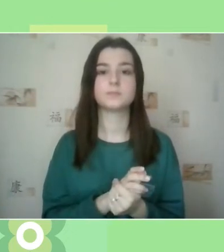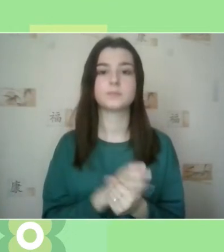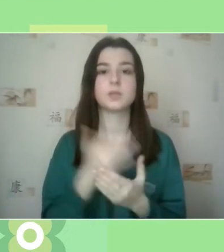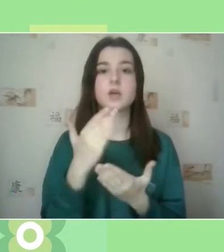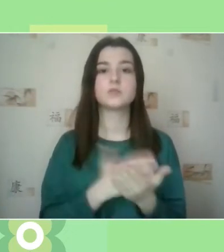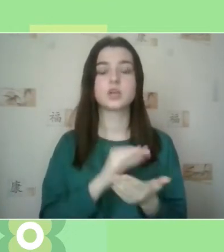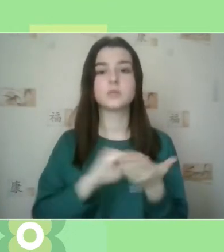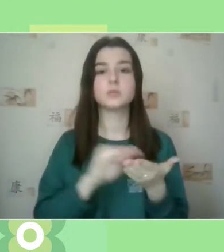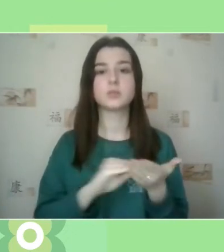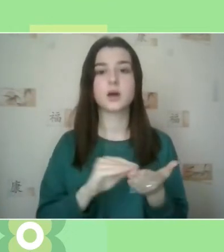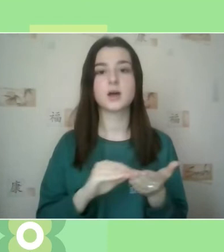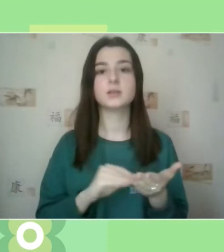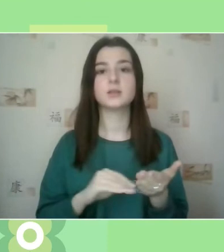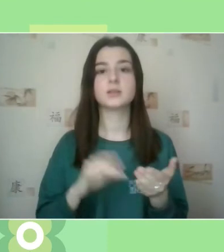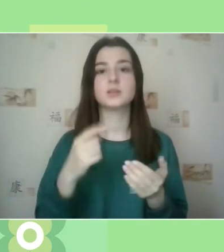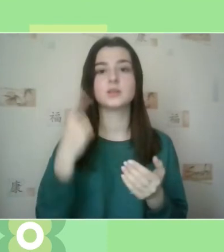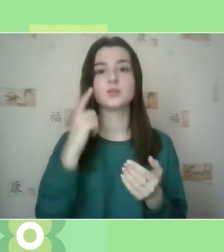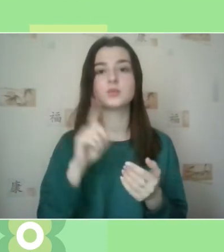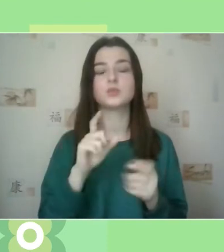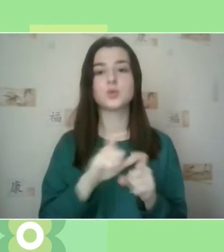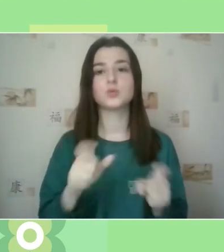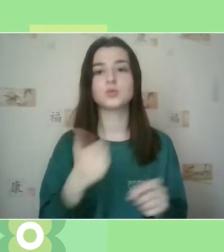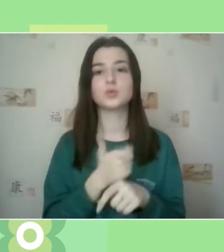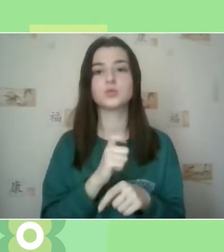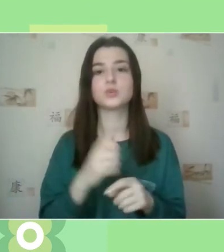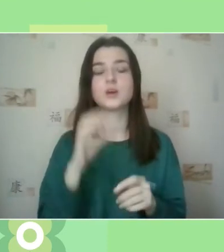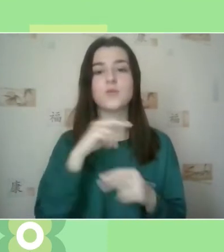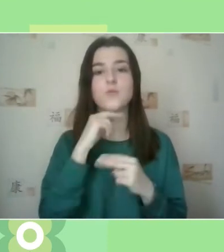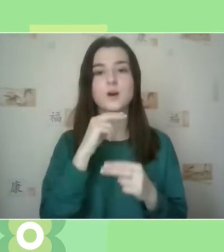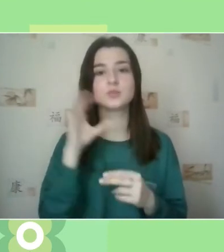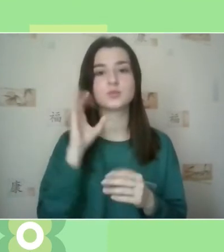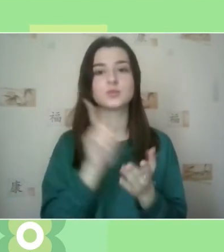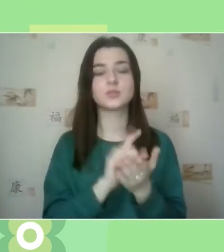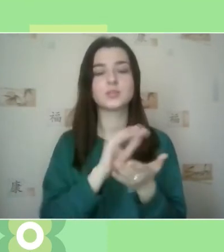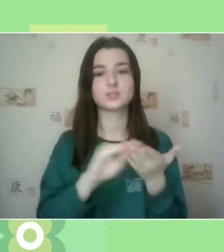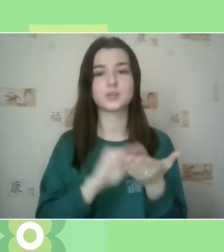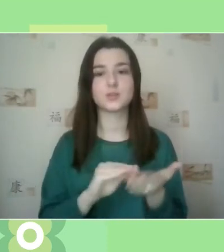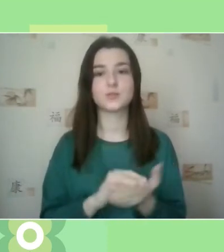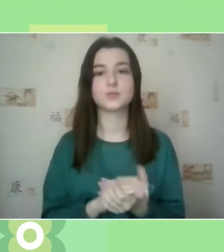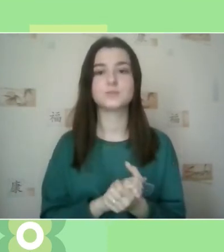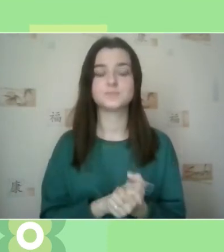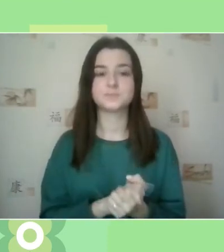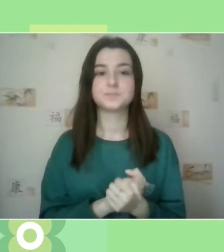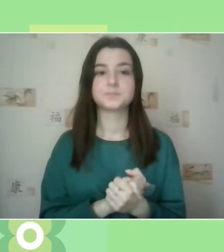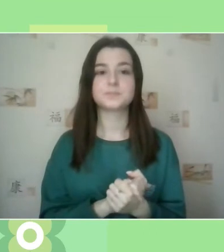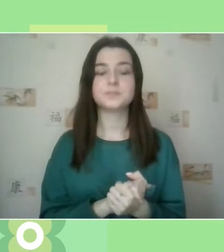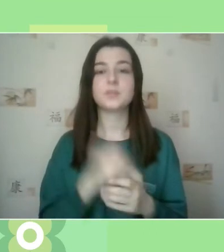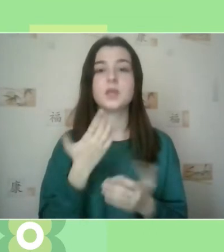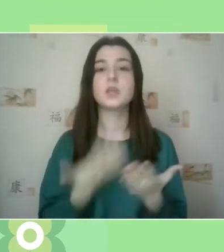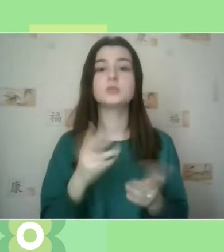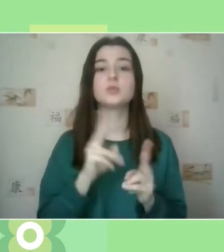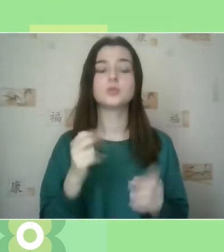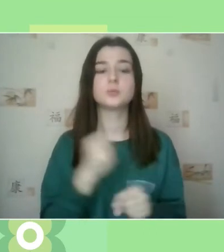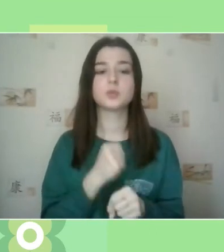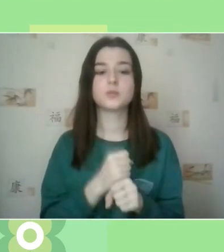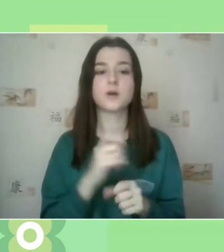здається, всі слухають тебе також, як і я навіть занотовую собі. Окей, добре. Добре, якщо хтось працював з